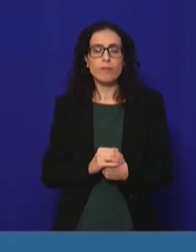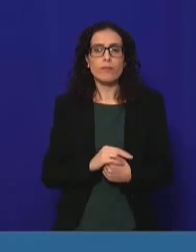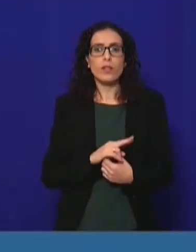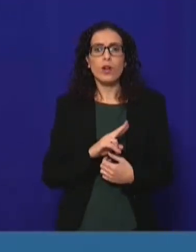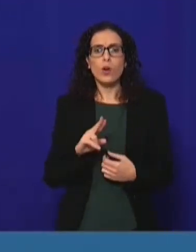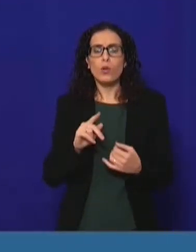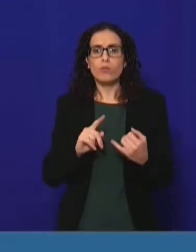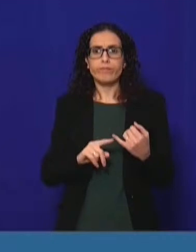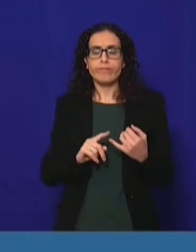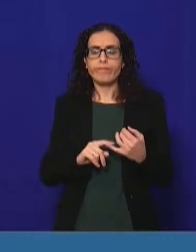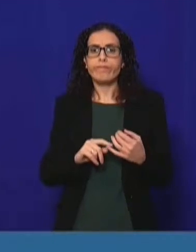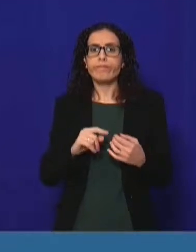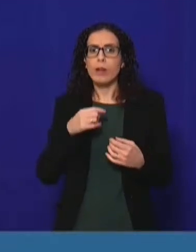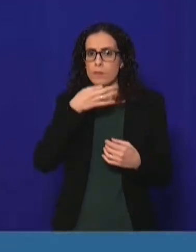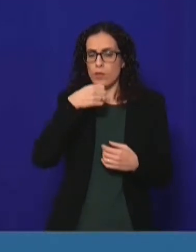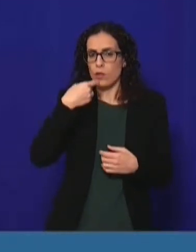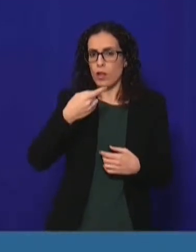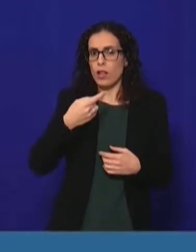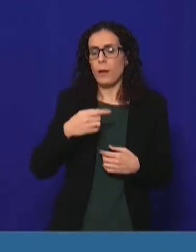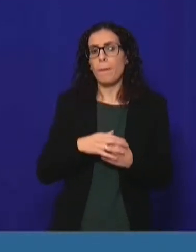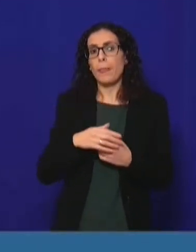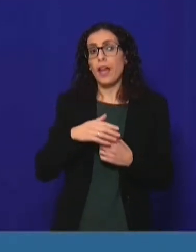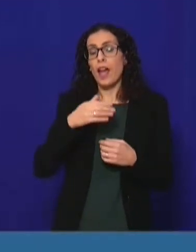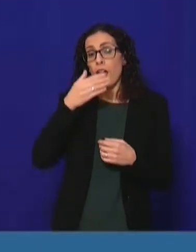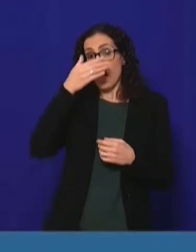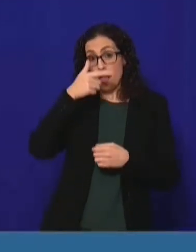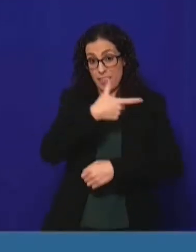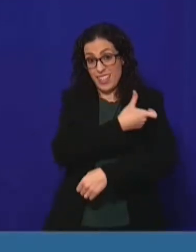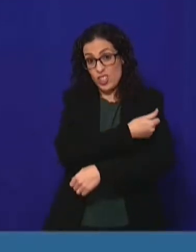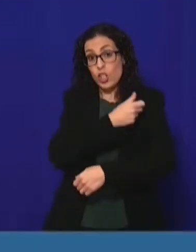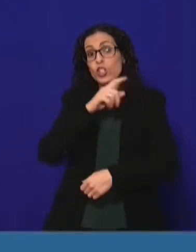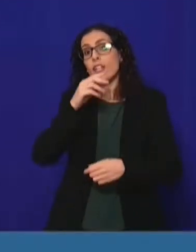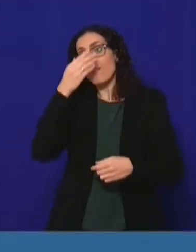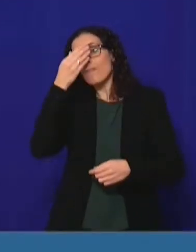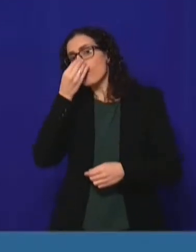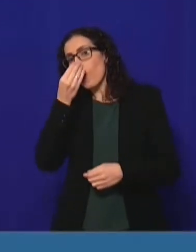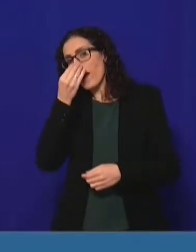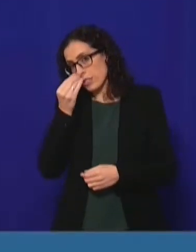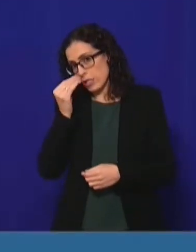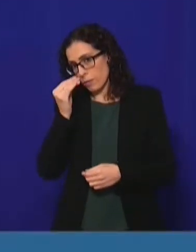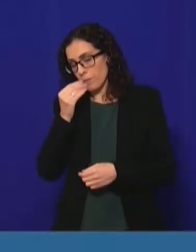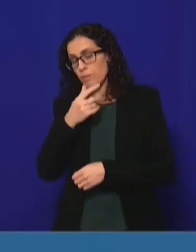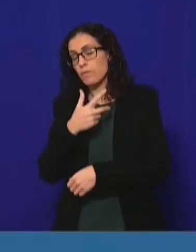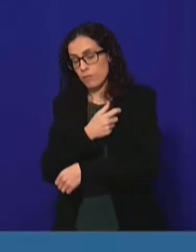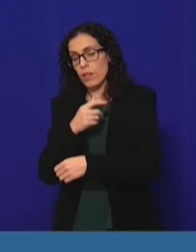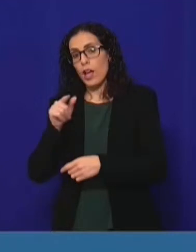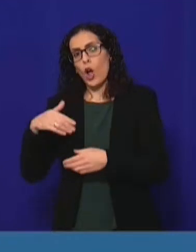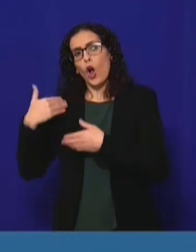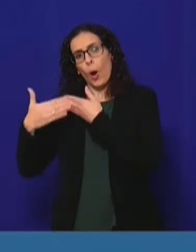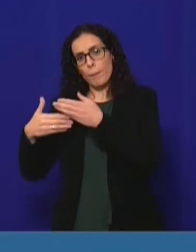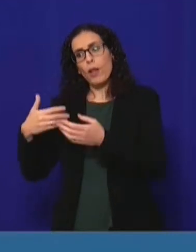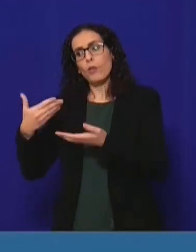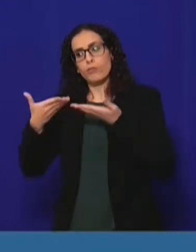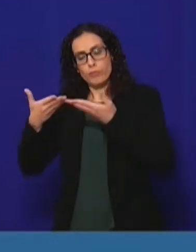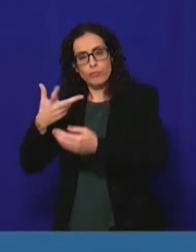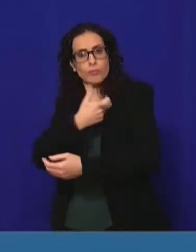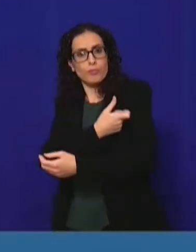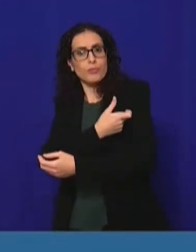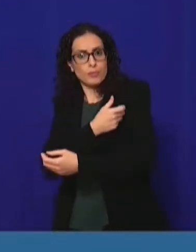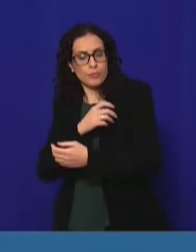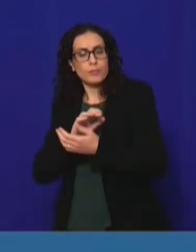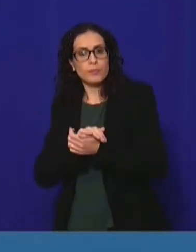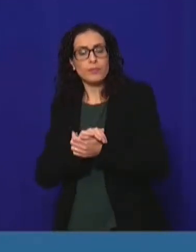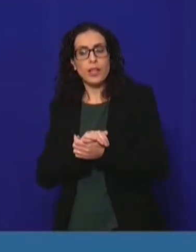reġgħet komplittinata din it-tilqima fost oħrajn l-anzjani u persuni vulnerabbli. Dan ifisser li hemm segment ta' persuni li ma jqgħux